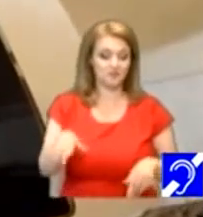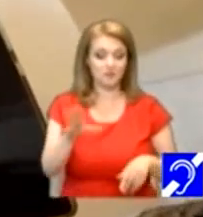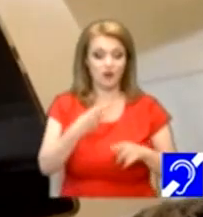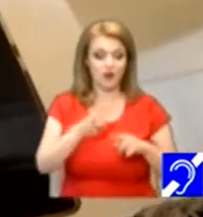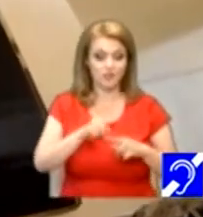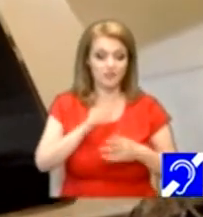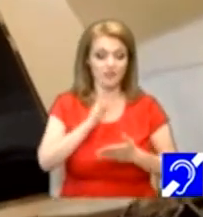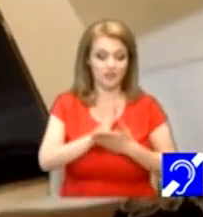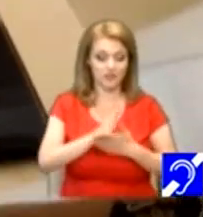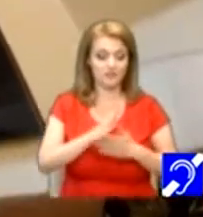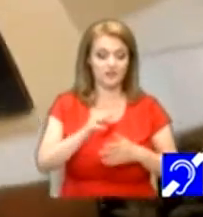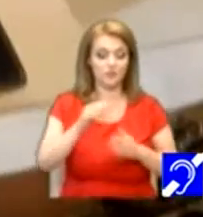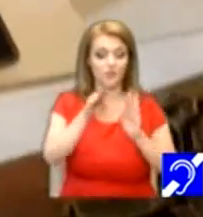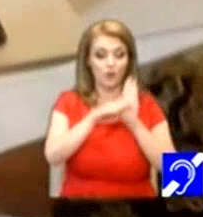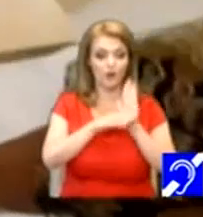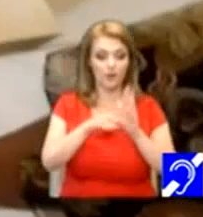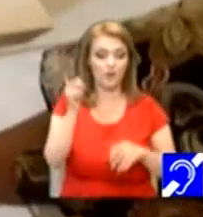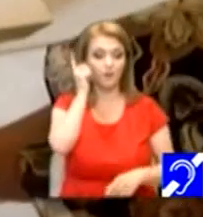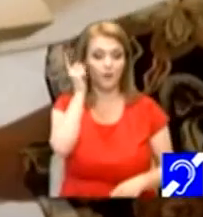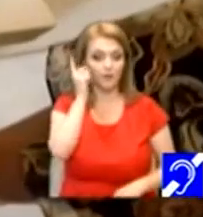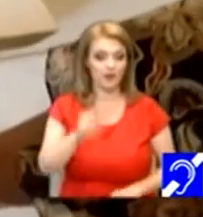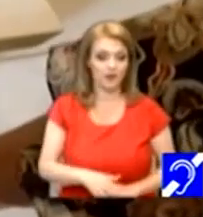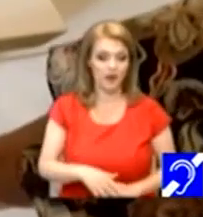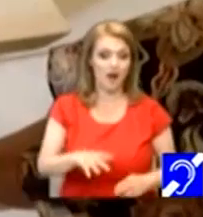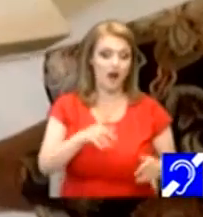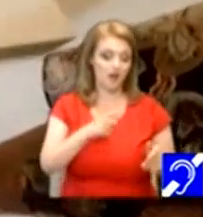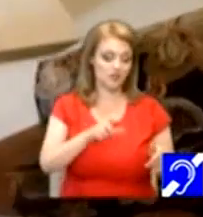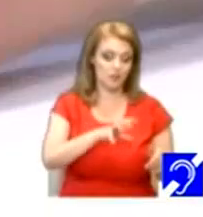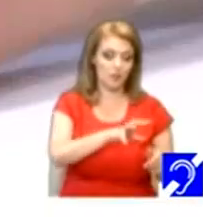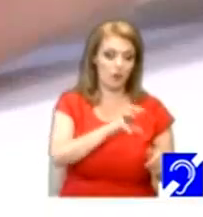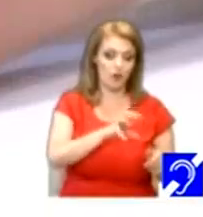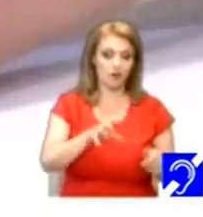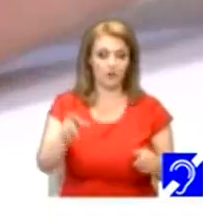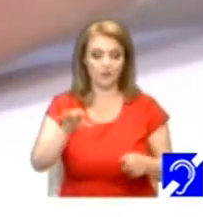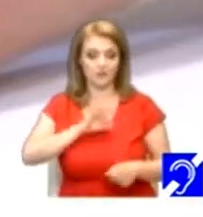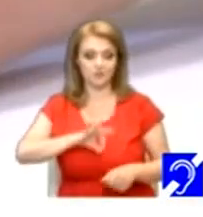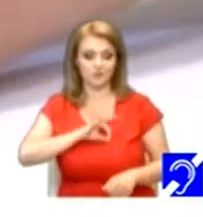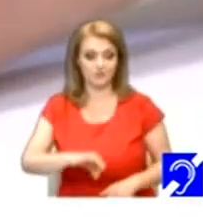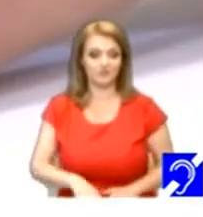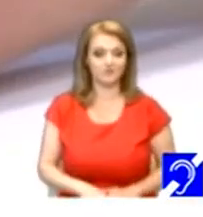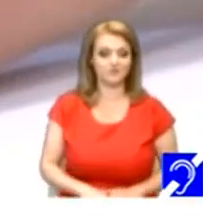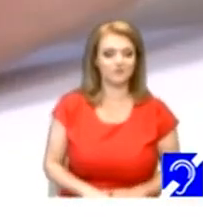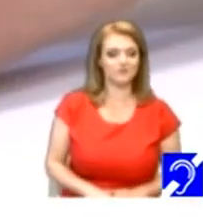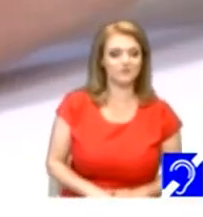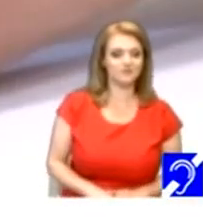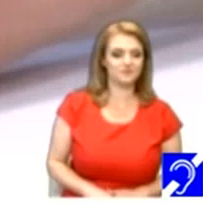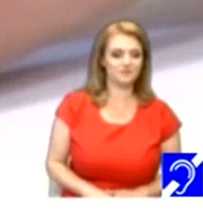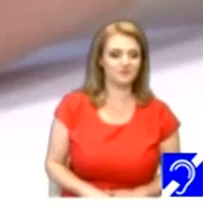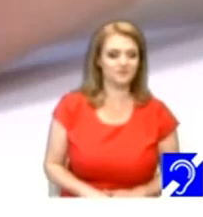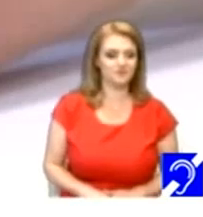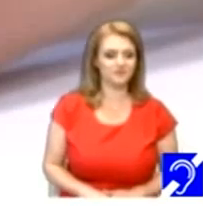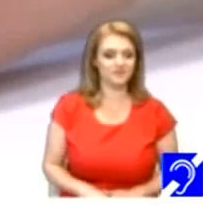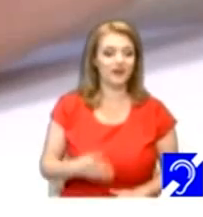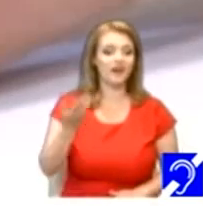de operare telefonică, iPhone sau Android. Apoi microchipul va fi sigilat pe unghie. When the client she comes to us, we just ask her